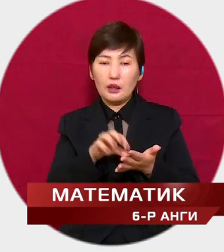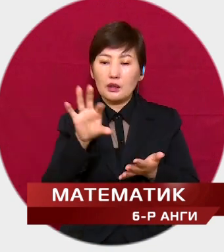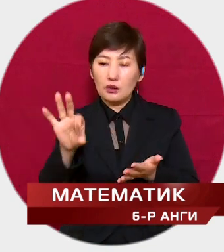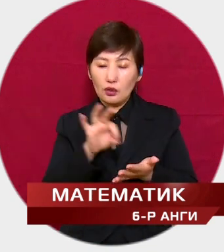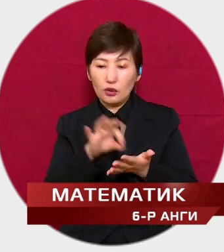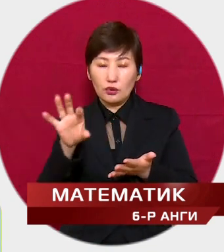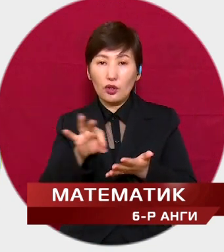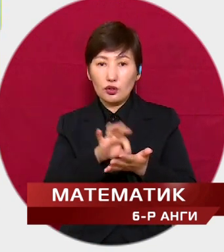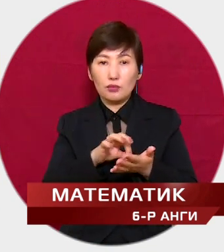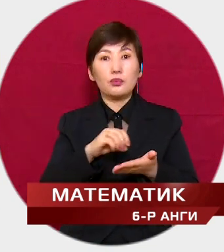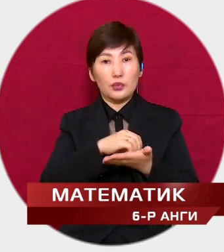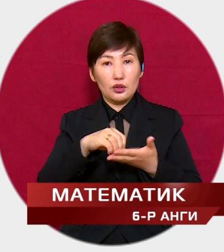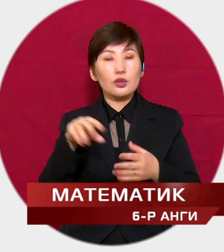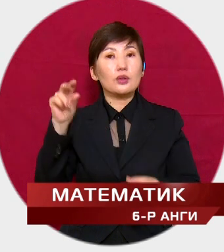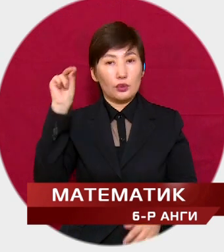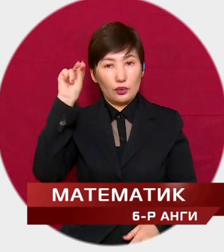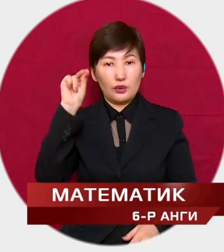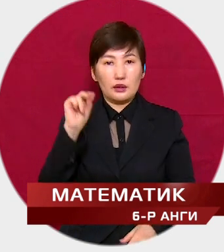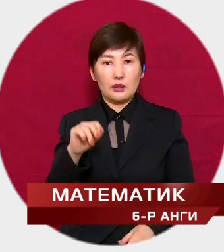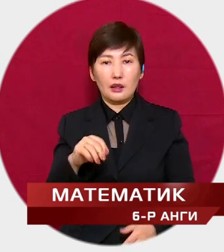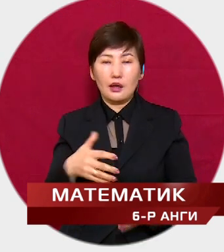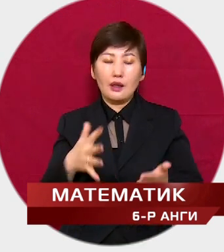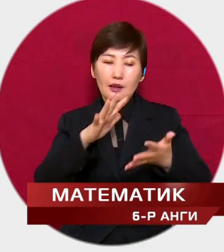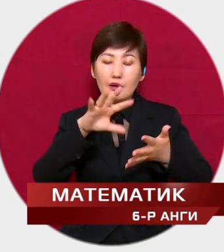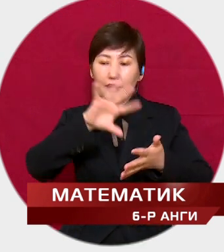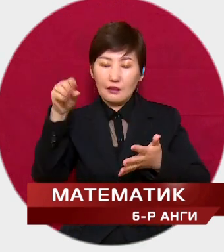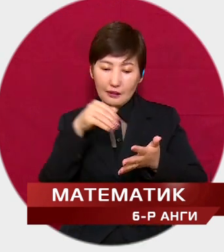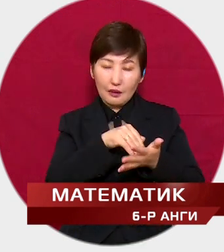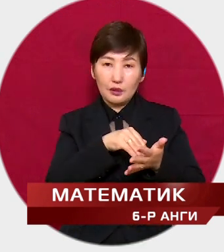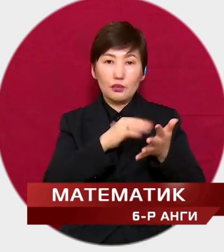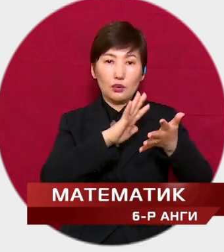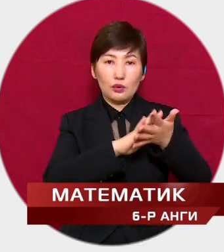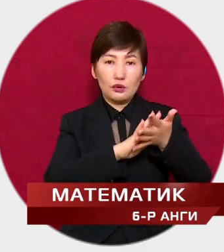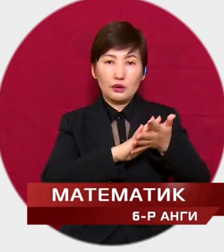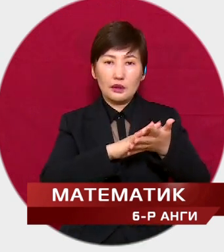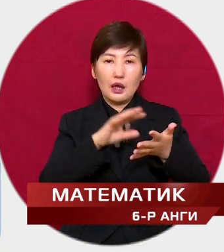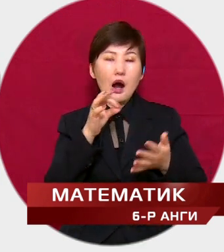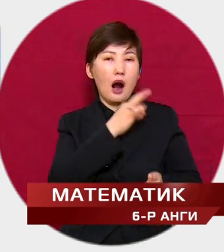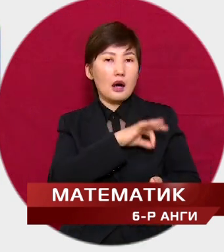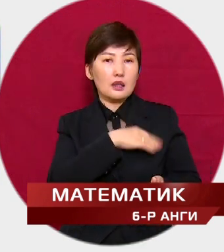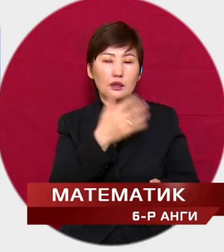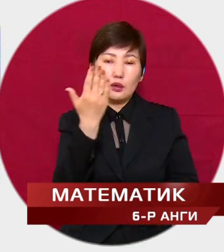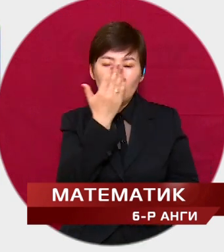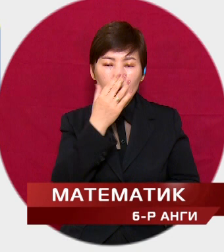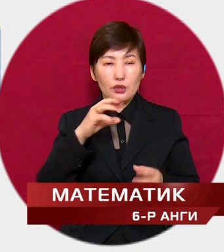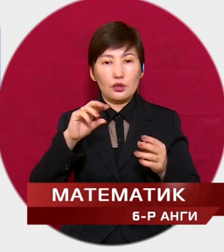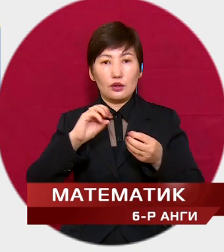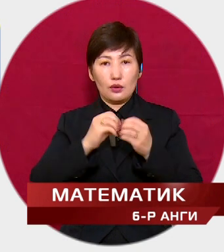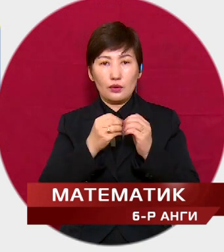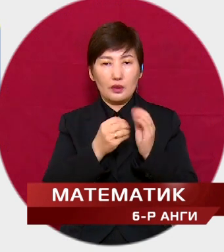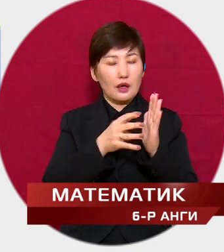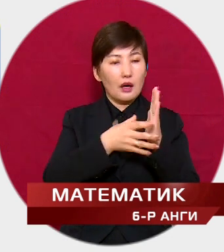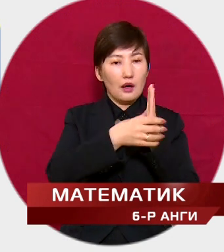сурлаа. За давтамжийн хүснэгт ашиглан багнам диаграмм байгуулж түүнийг уншиж сурлаа. За өгдлийг пиктограммаар дүрсэлж